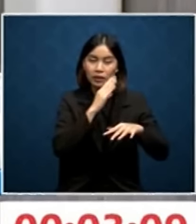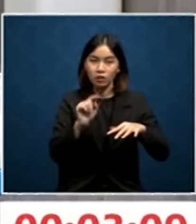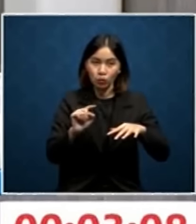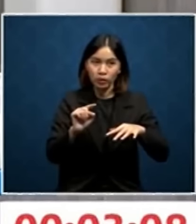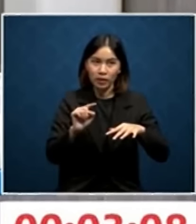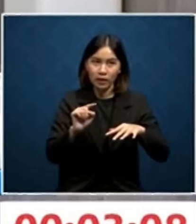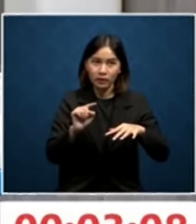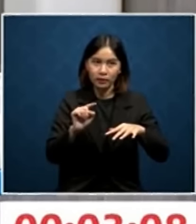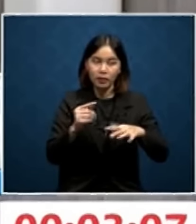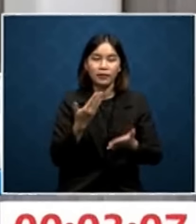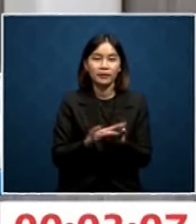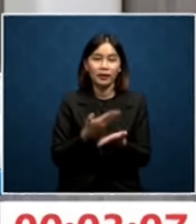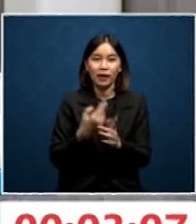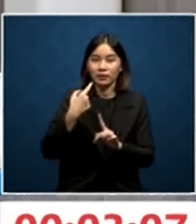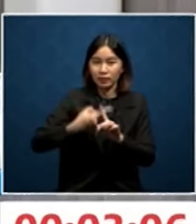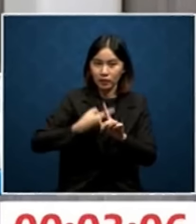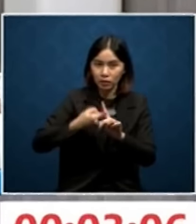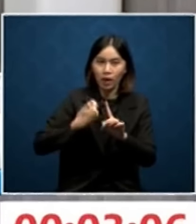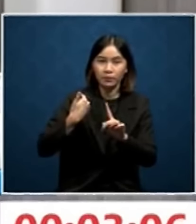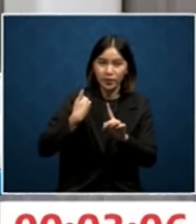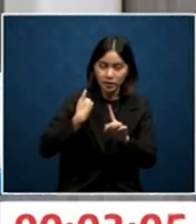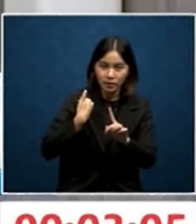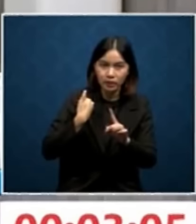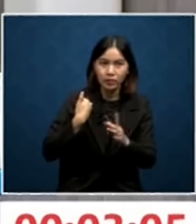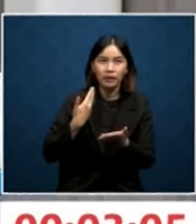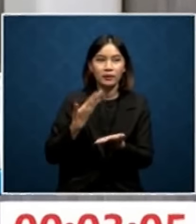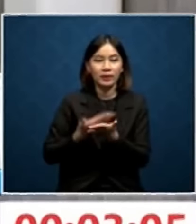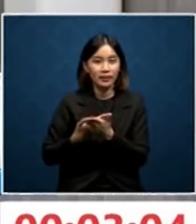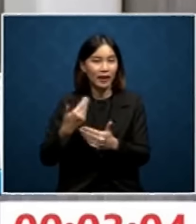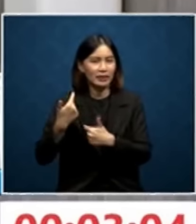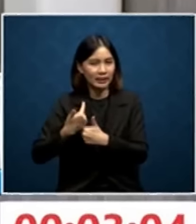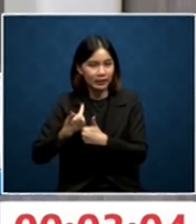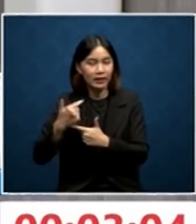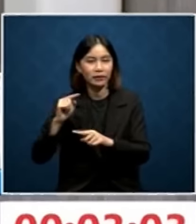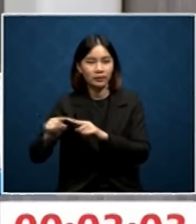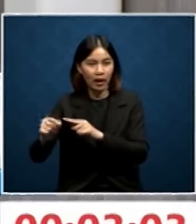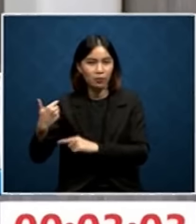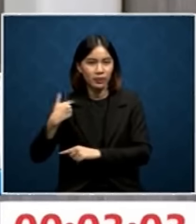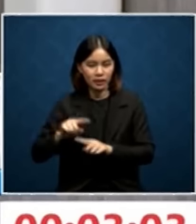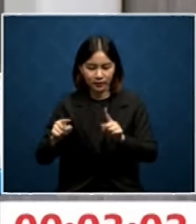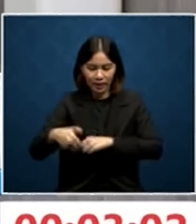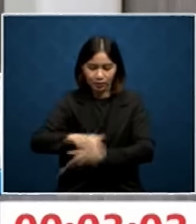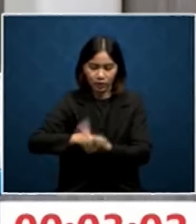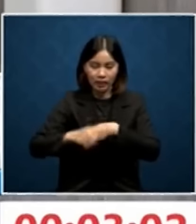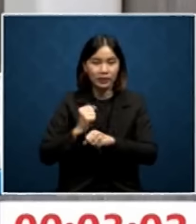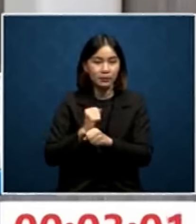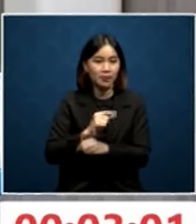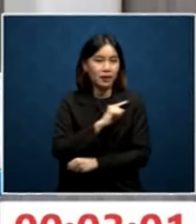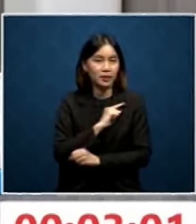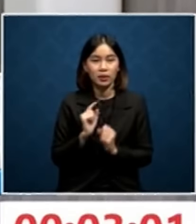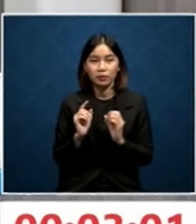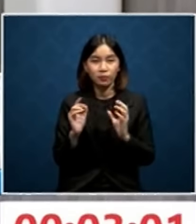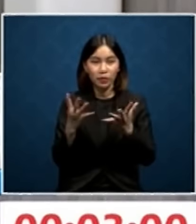เนี่ยมีสวลุกขึ้นอภิปรายจำนวนมากเลยนะฮะก็ต้องยอมรับว่าส่วนใหญ่เห็นไปทำนองเดียวกันหมดเลยก็คือให้ตั้งกรรมาธิการ